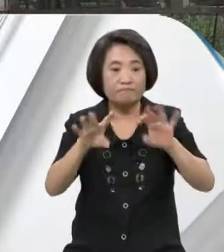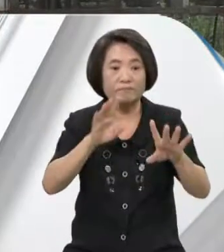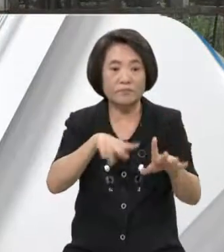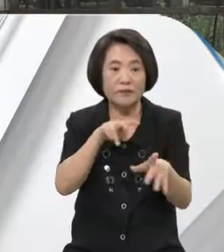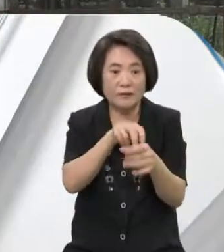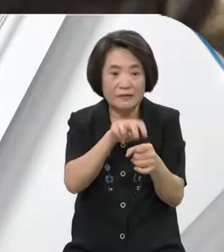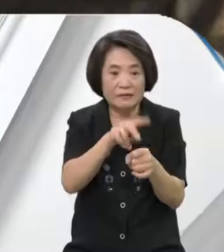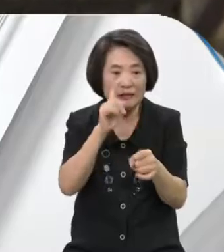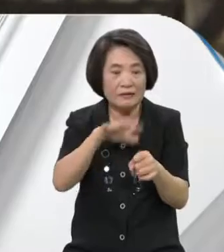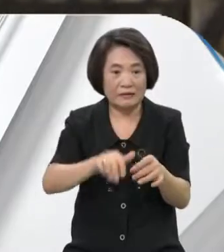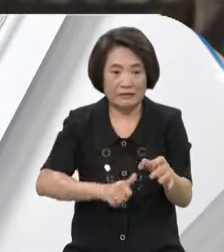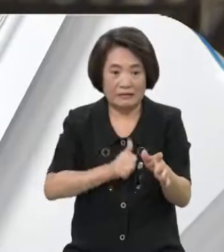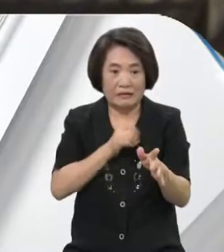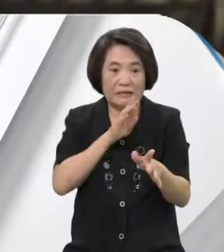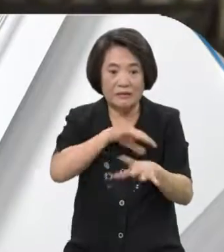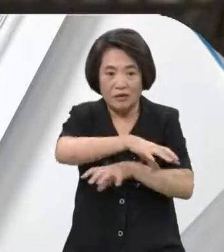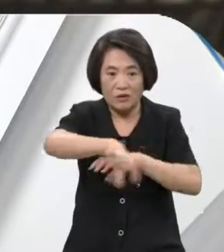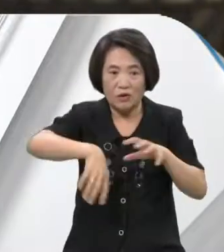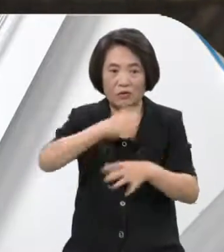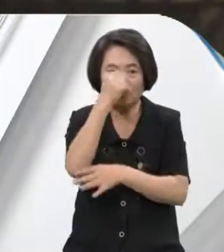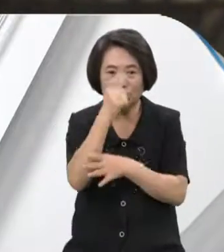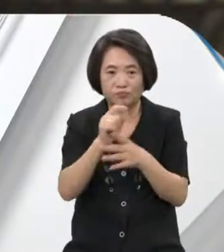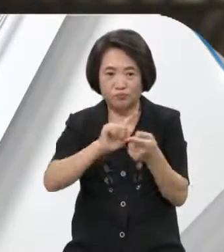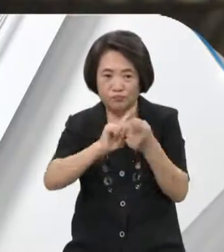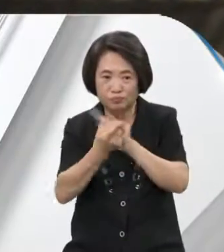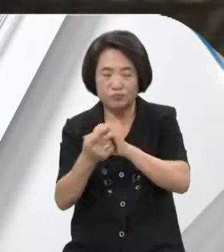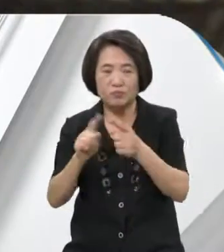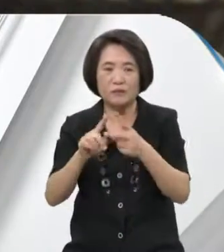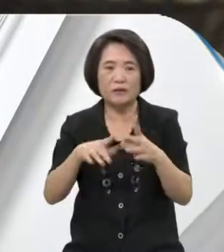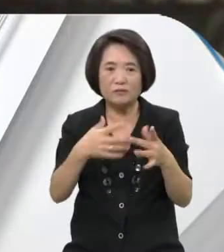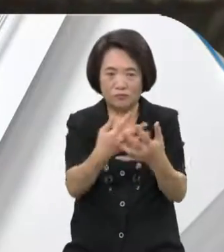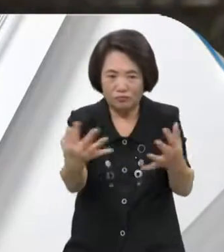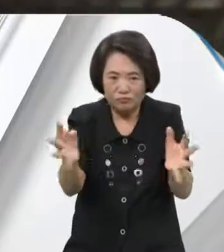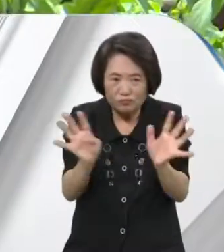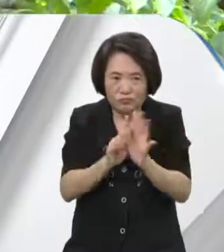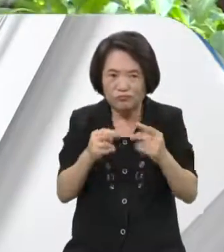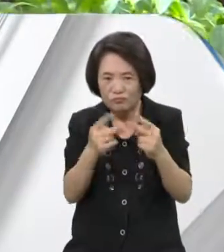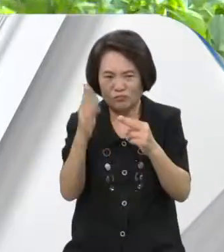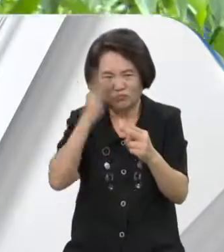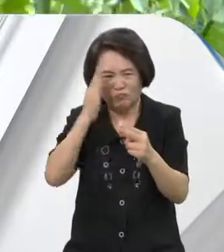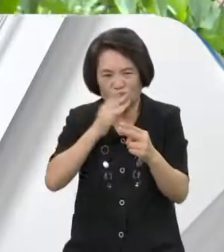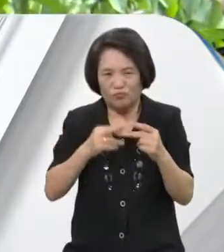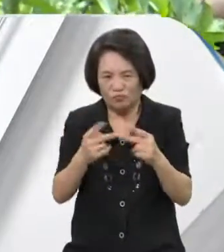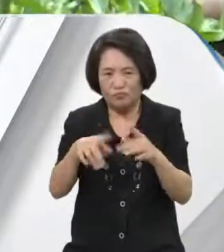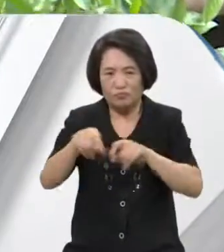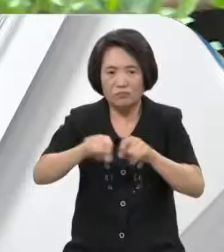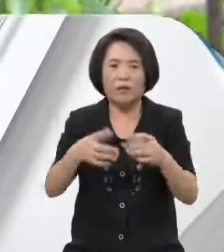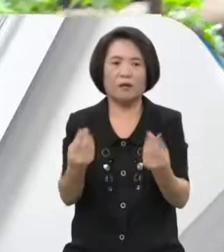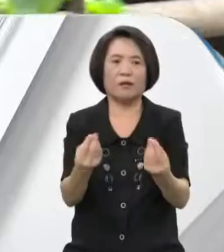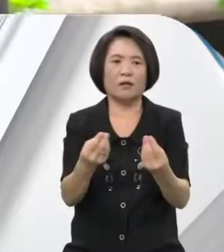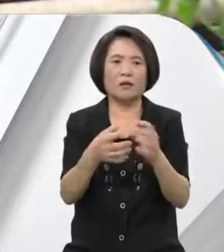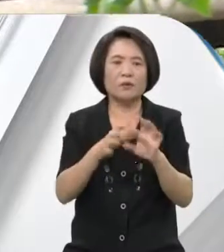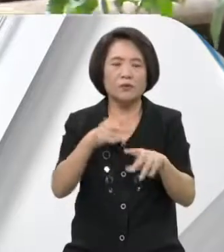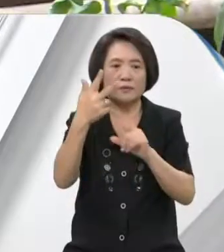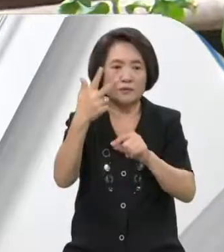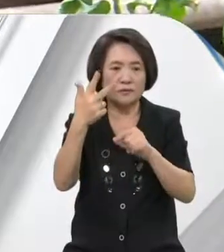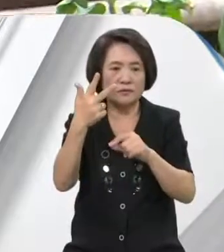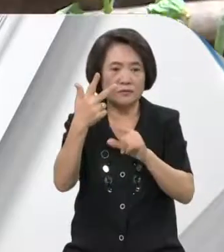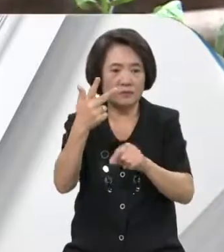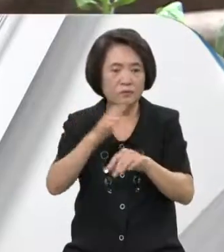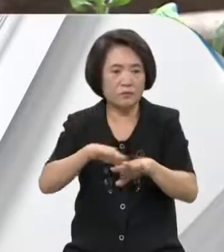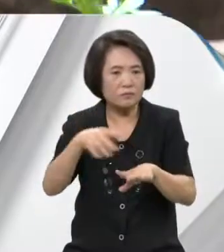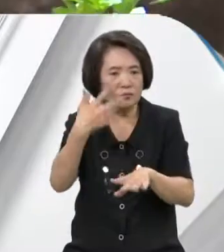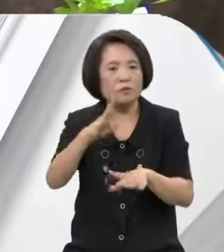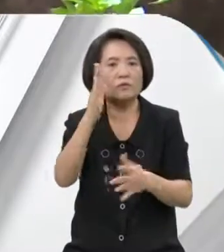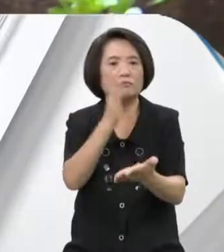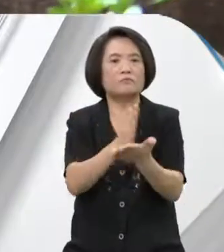移民某执行竹胎皮转皮料计划，竹篮竹丝米改善措施也着改善做法。青年处周桂天停